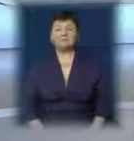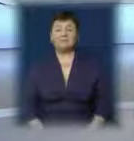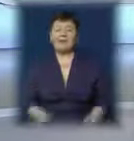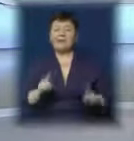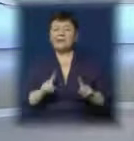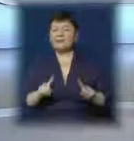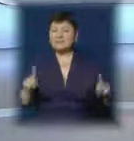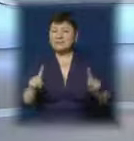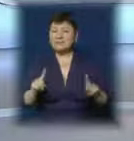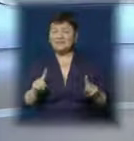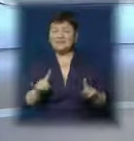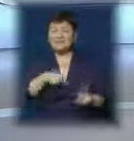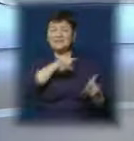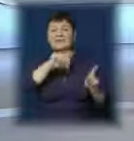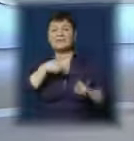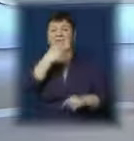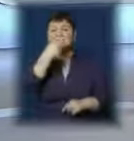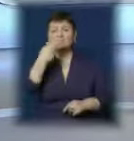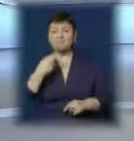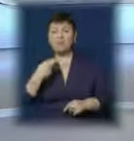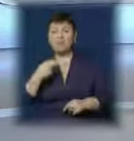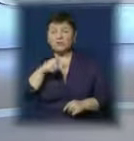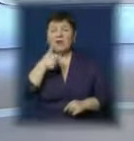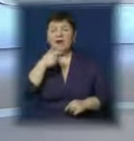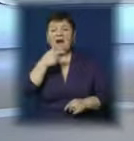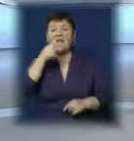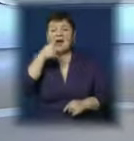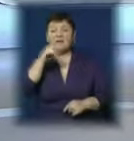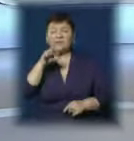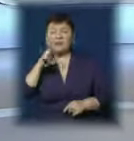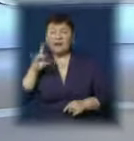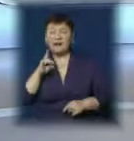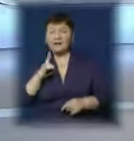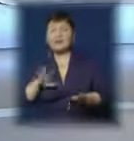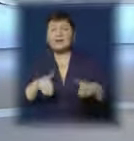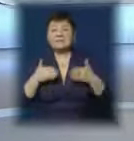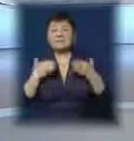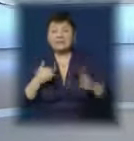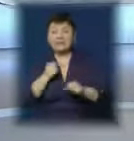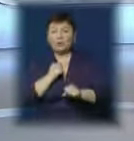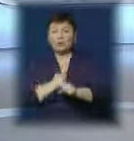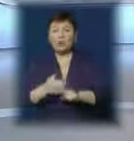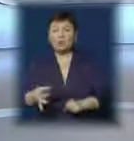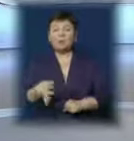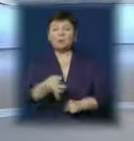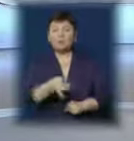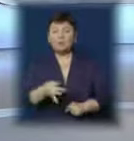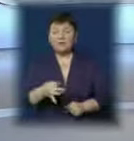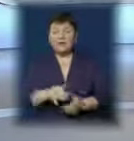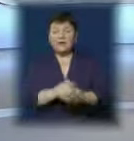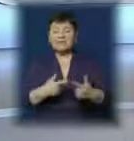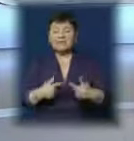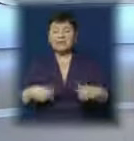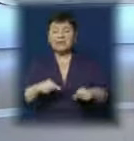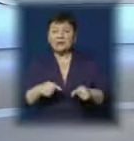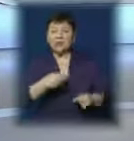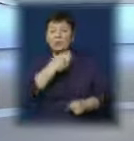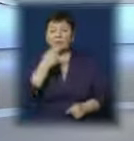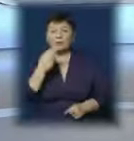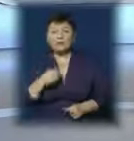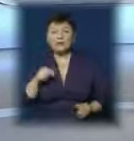Класичний закарпатський живопис, графіка, кераміка та скульптура представлені на експозиції робіт членів обласної спілки художників. Митці проводять